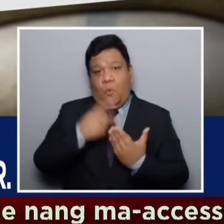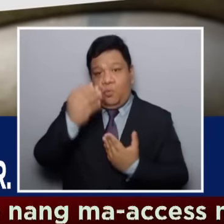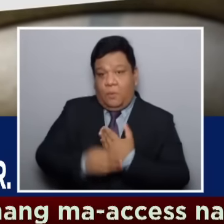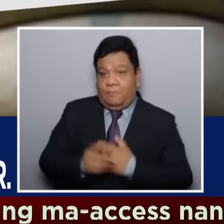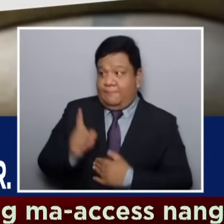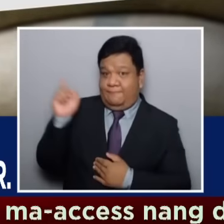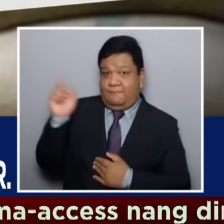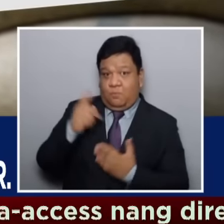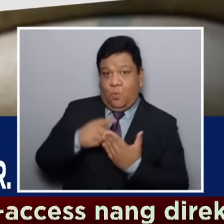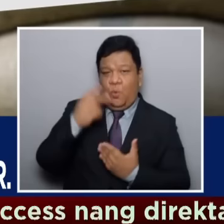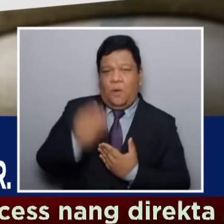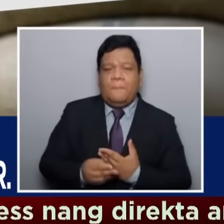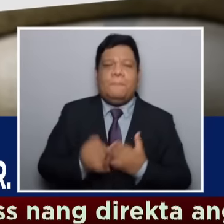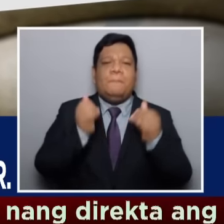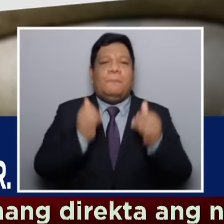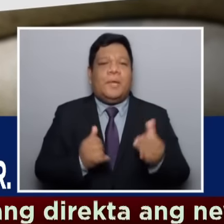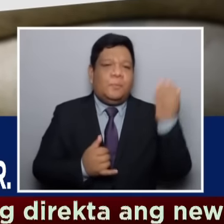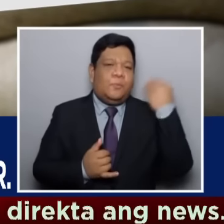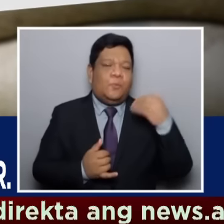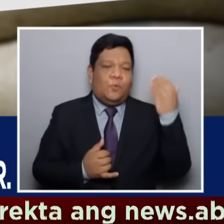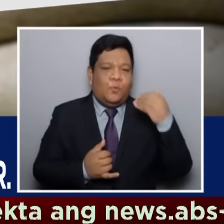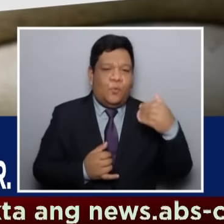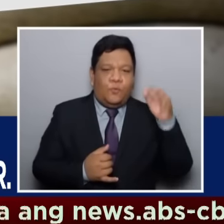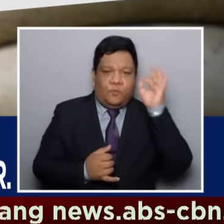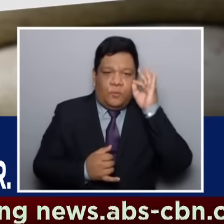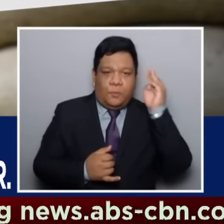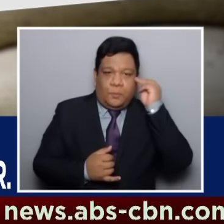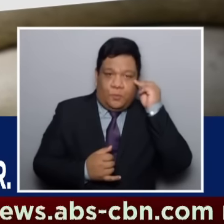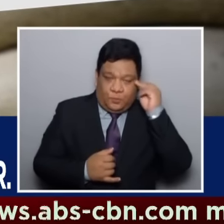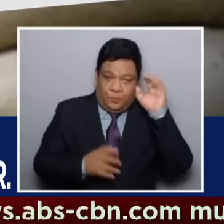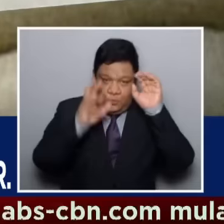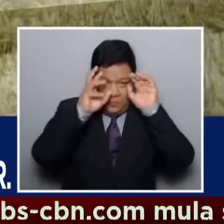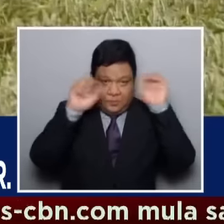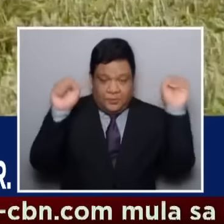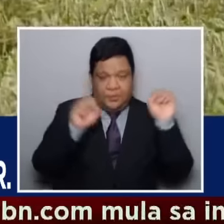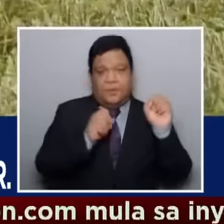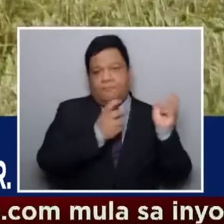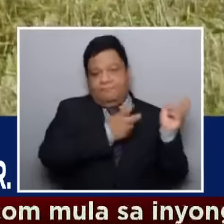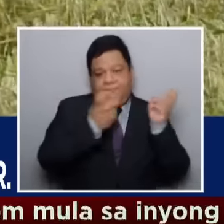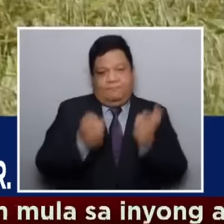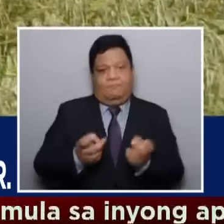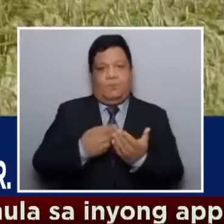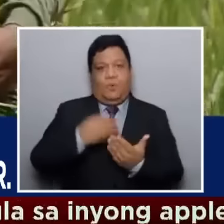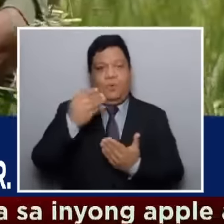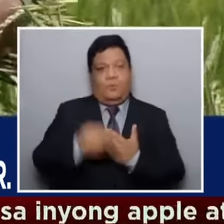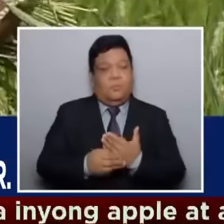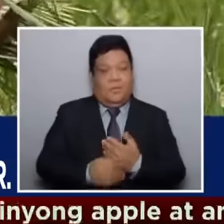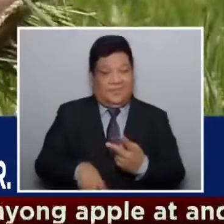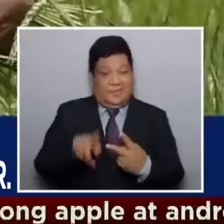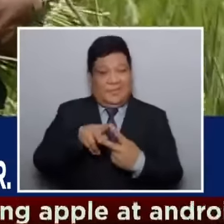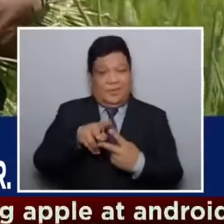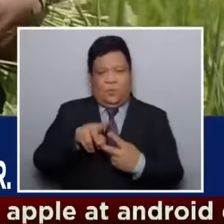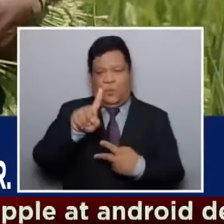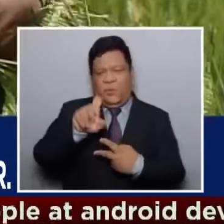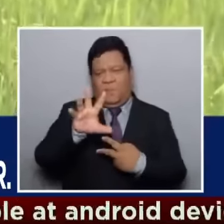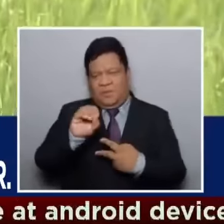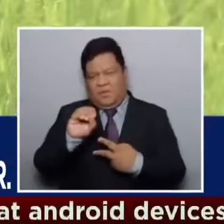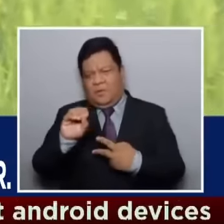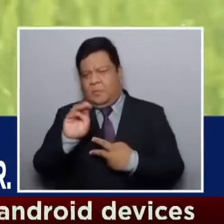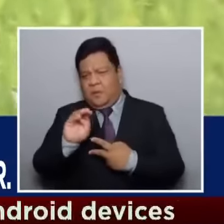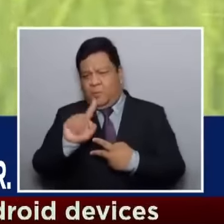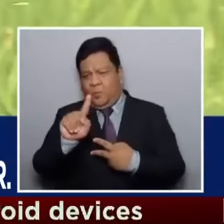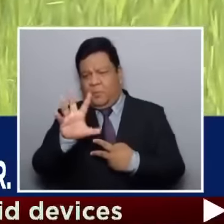tulad sa dating programang pag-agrikultura ng kanyang ama na si Marcos Sr. Layo ng dalawang programang pataasin ang produksyon ng bigas